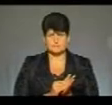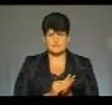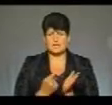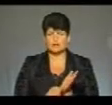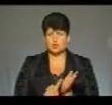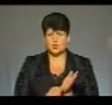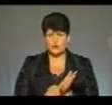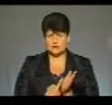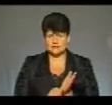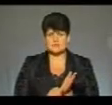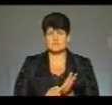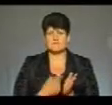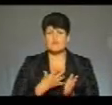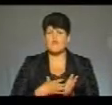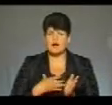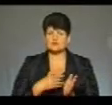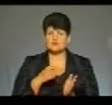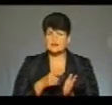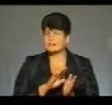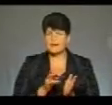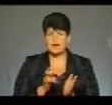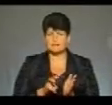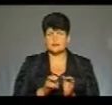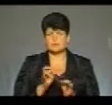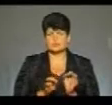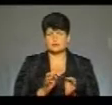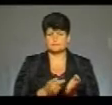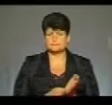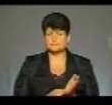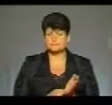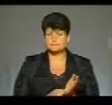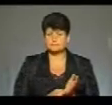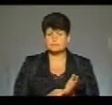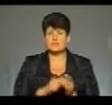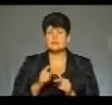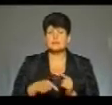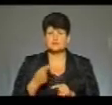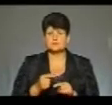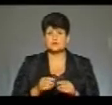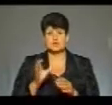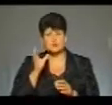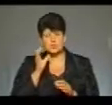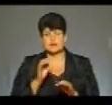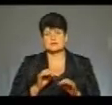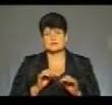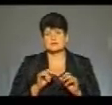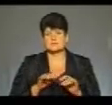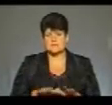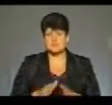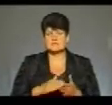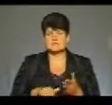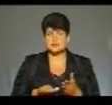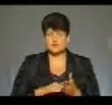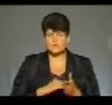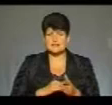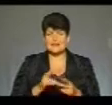докази на підтвердження поважності їх наявки в судове засідання. Чергове слухання справи про скасування декларації на будівництво